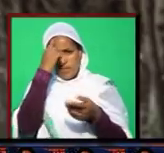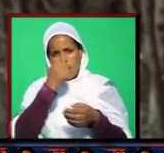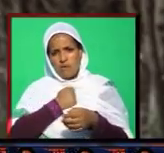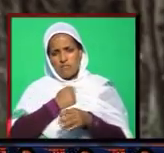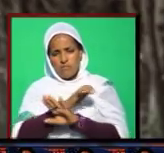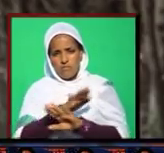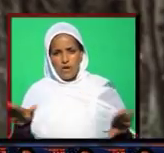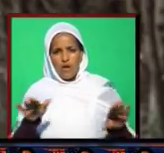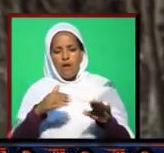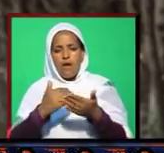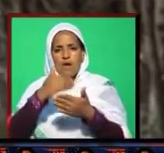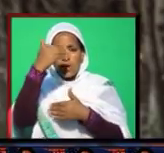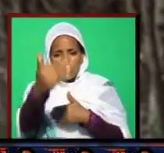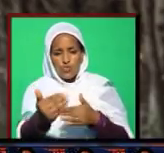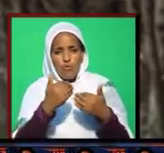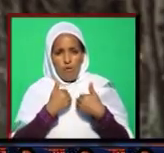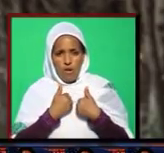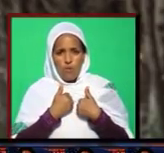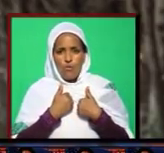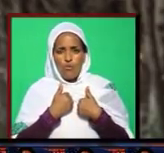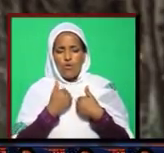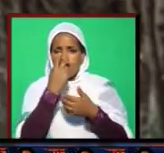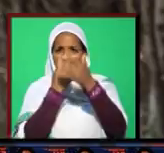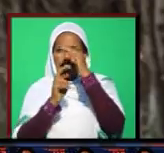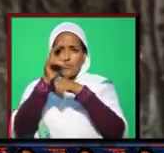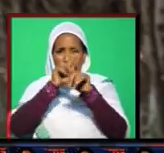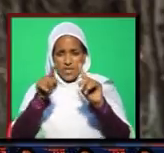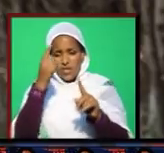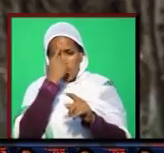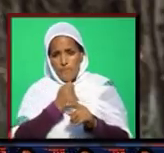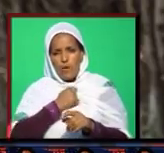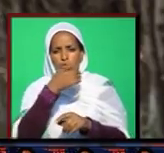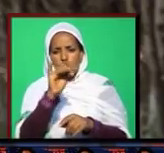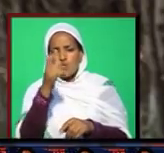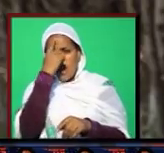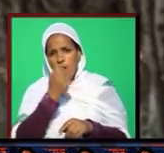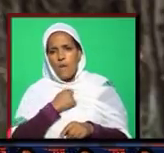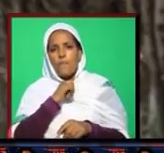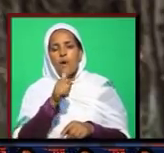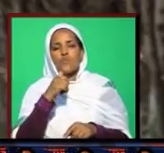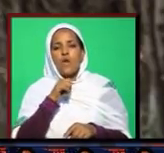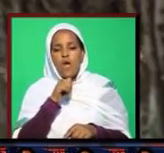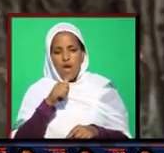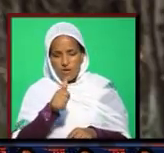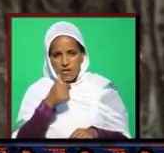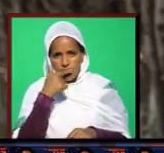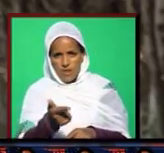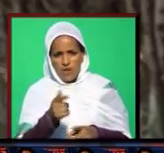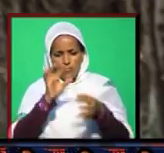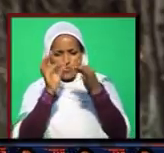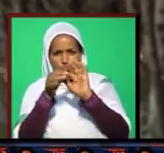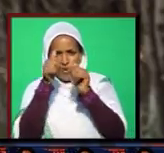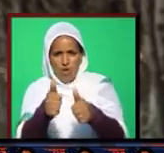ትርጉም ስለሌለ ነው ይህንን ያለው። ቀጥሎ እኮ ባለው ትንቢት ግን ለሚያምኑ እንጂ ለማያምኑ አይደለም